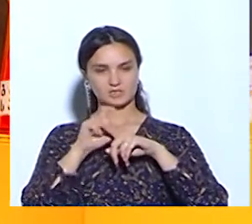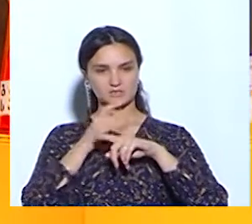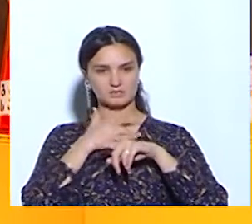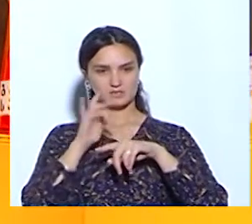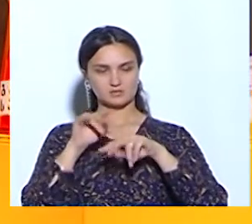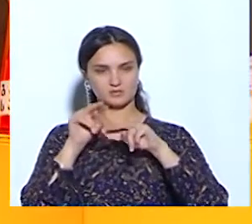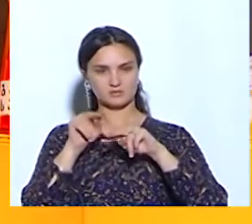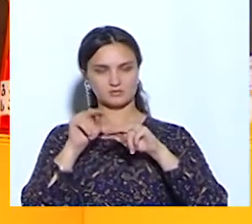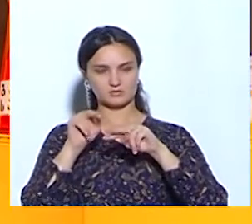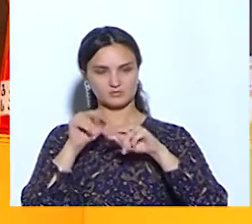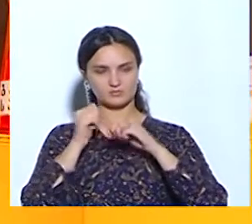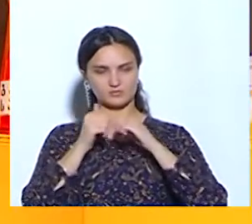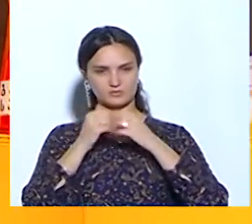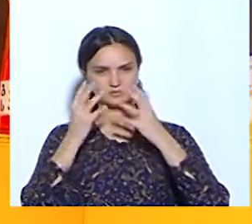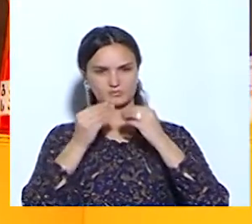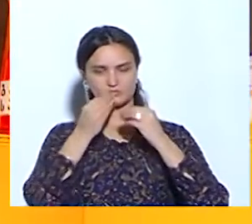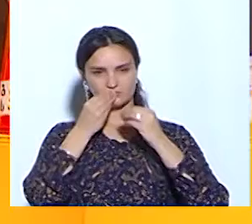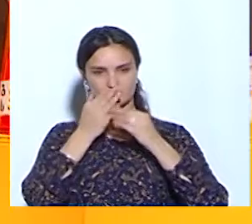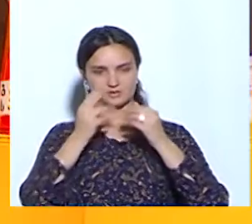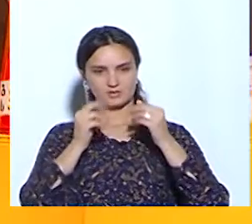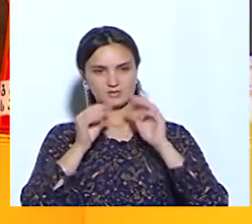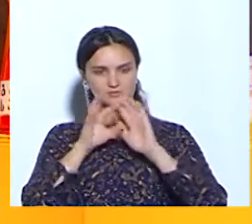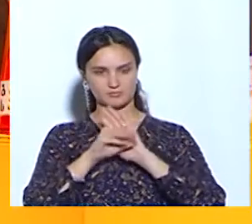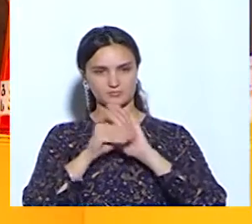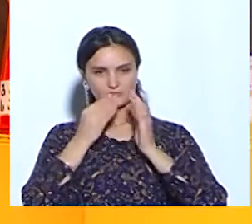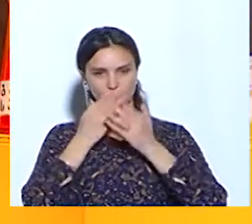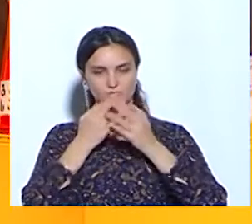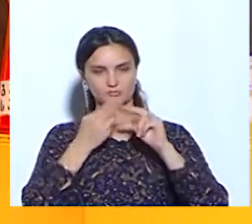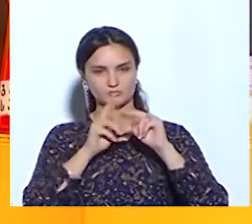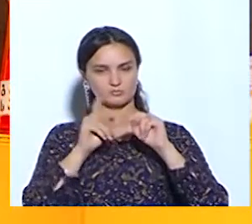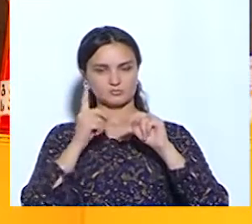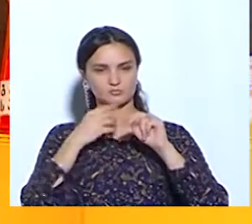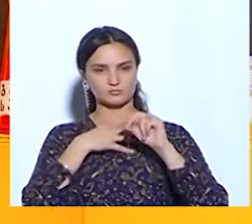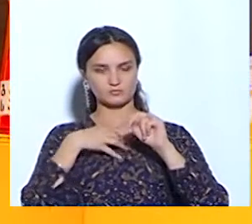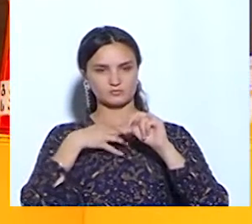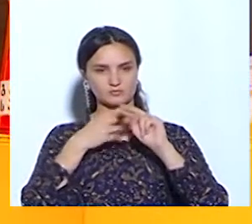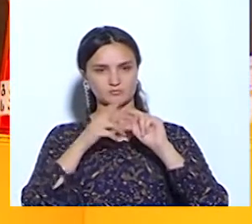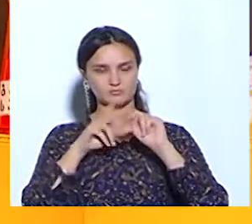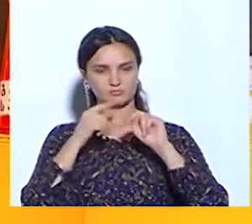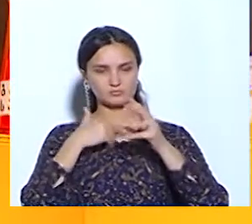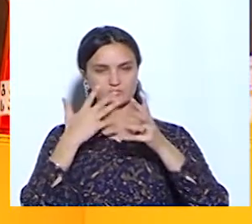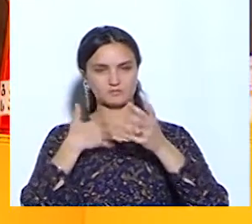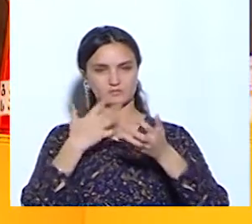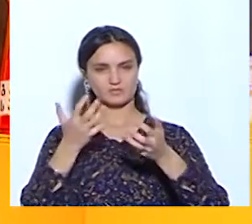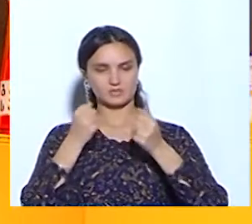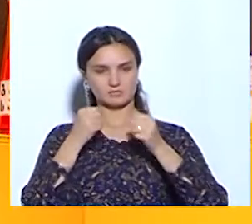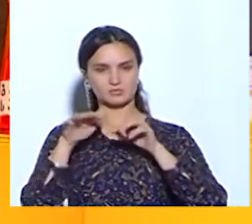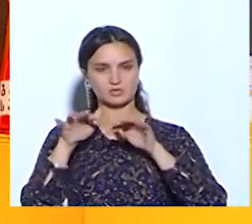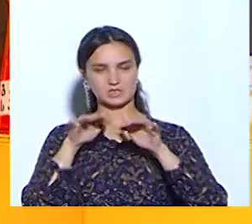კაცრად გავაკონტროლოთ ყოველდღიურ რაციონში კავიტამინის შემცველი პროდუქტები. რატომ არის ეს მნიშვნელოვანი? თუ ჩვენ ვიღებთ